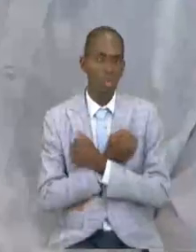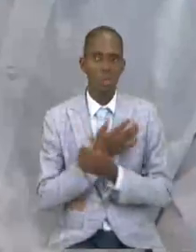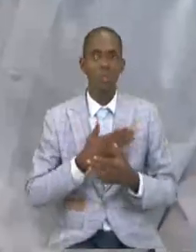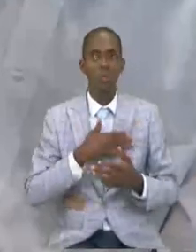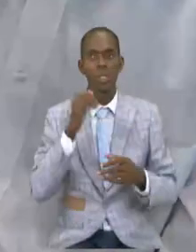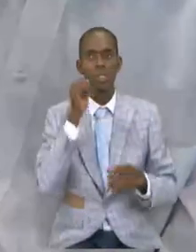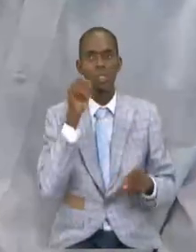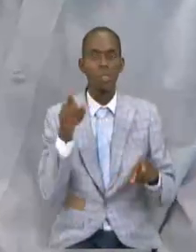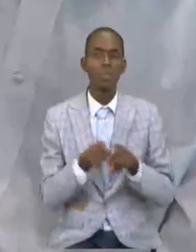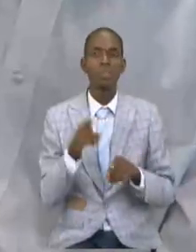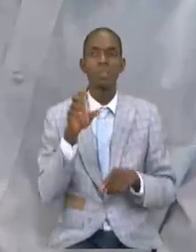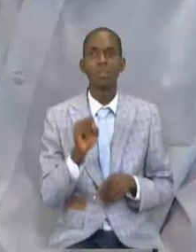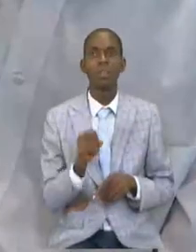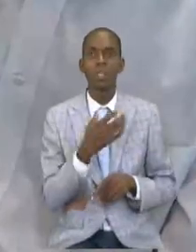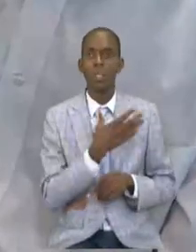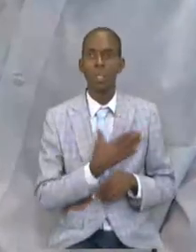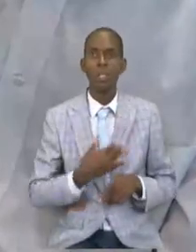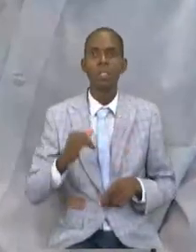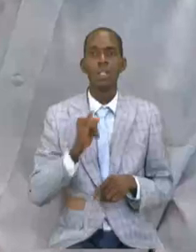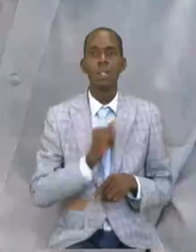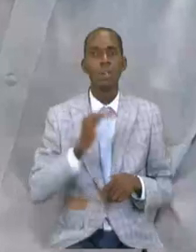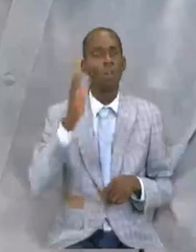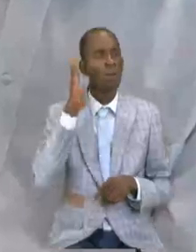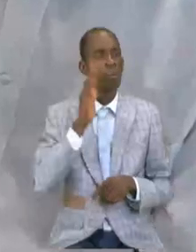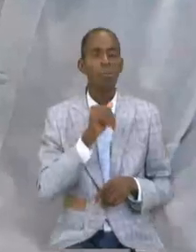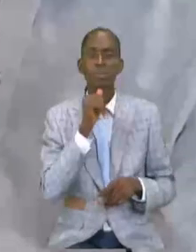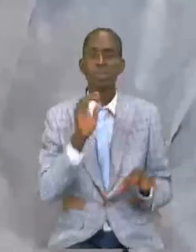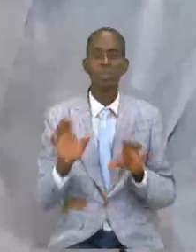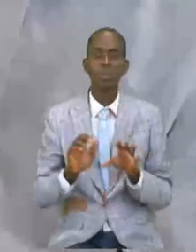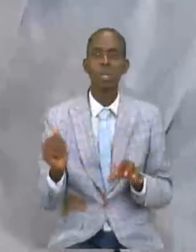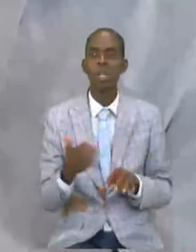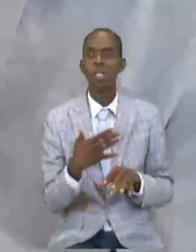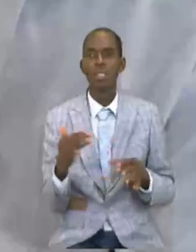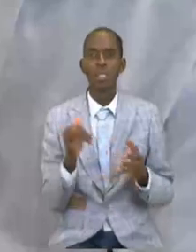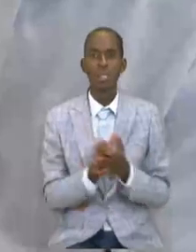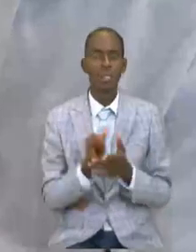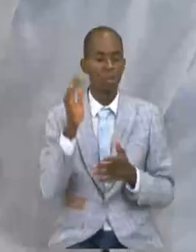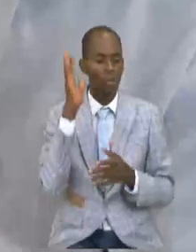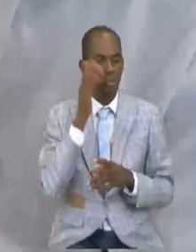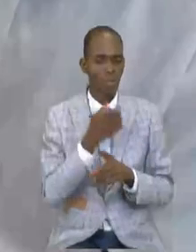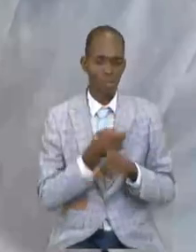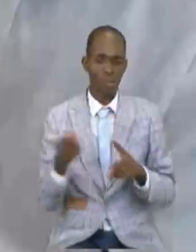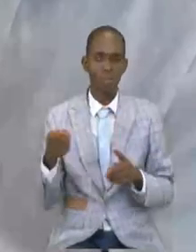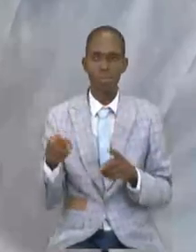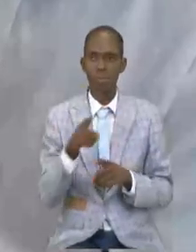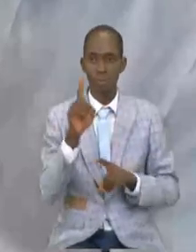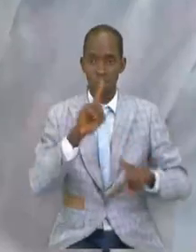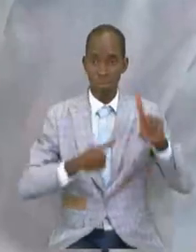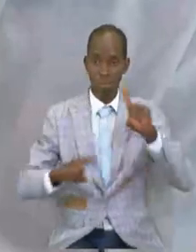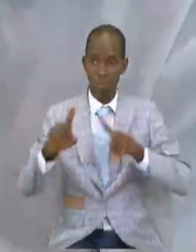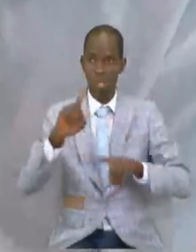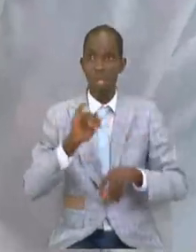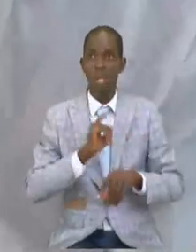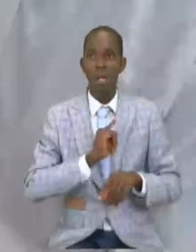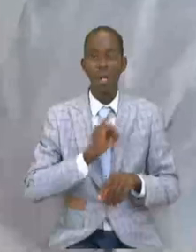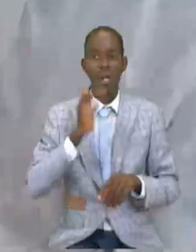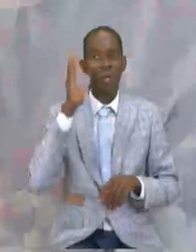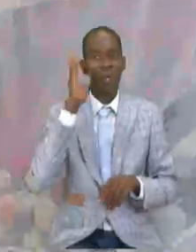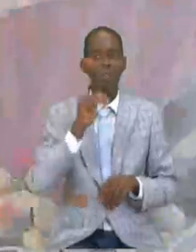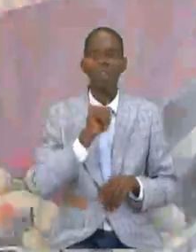J'aime mes frères, j'aime mes sœurs, je ne vais rien faire qui nuit à leur vie. Il faut le